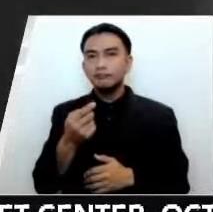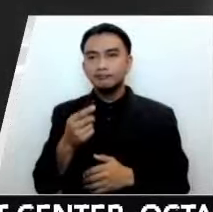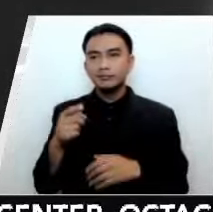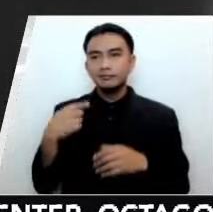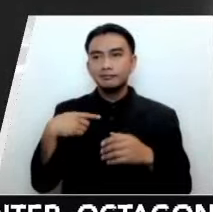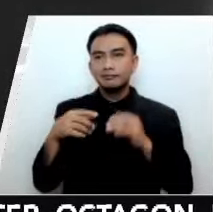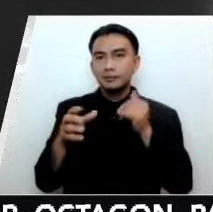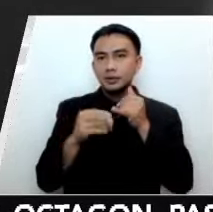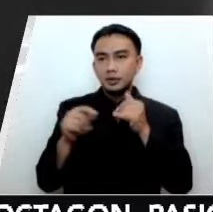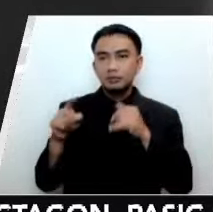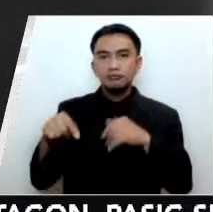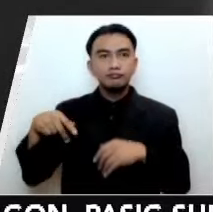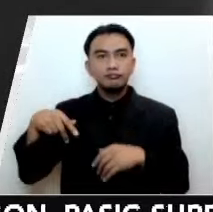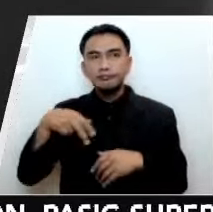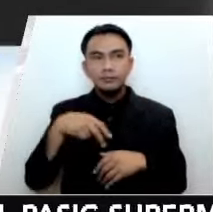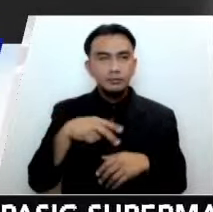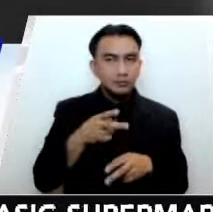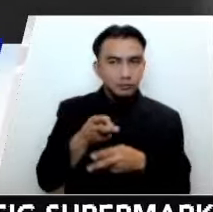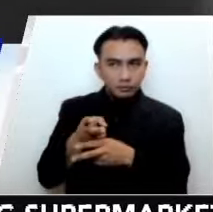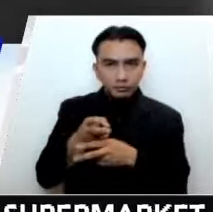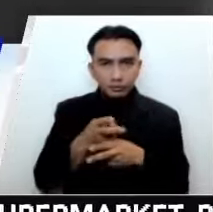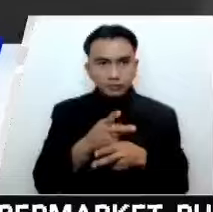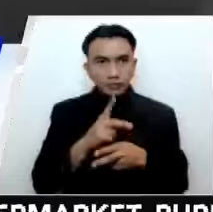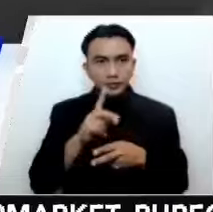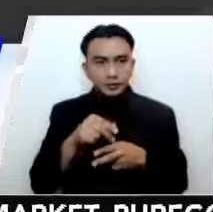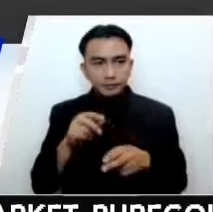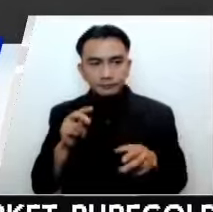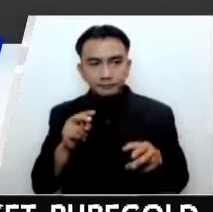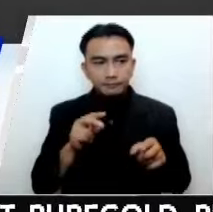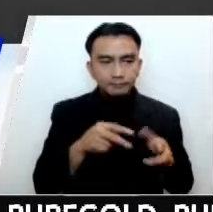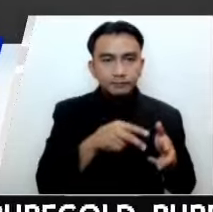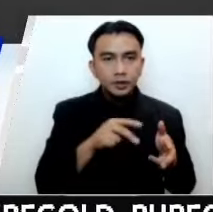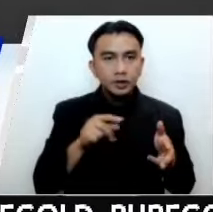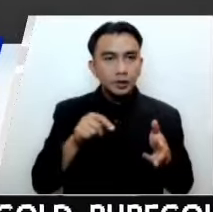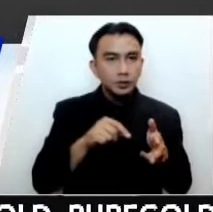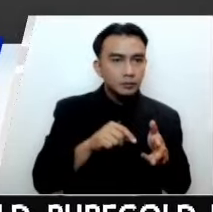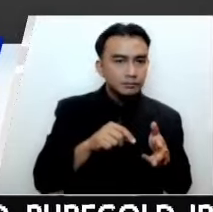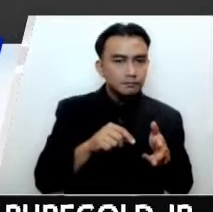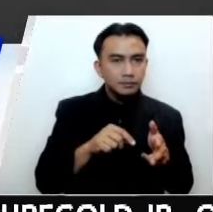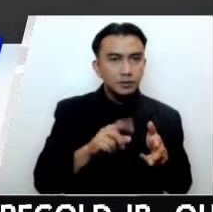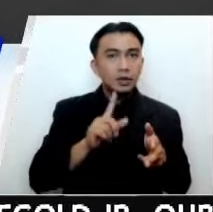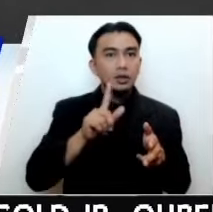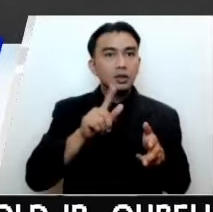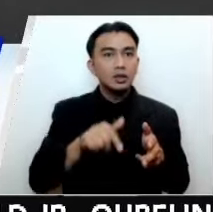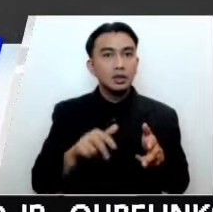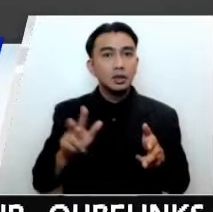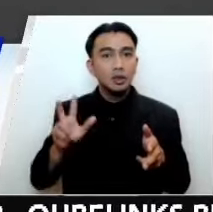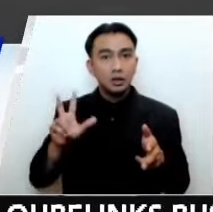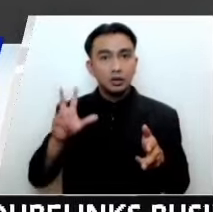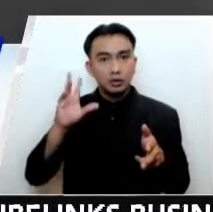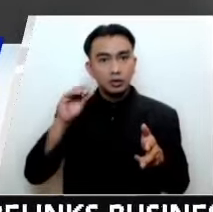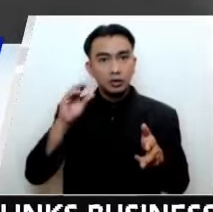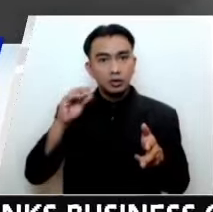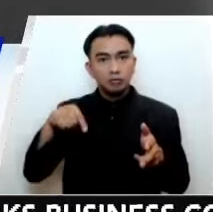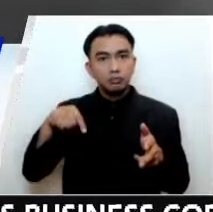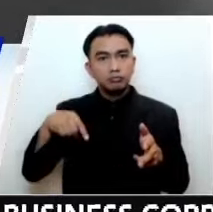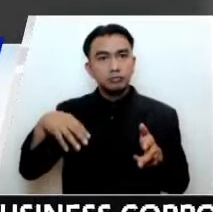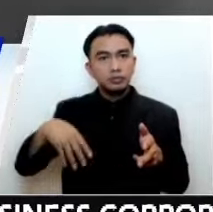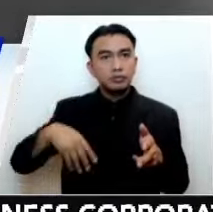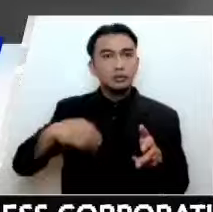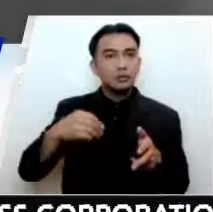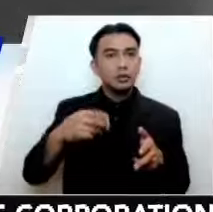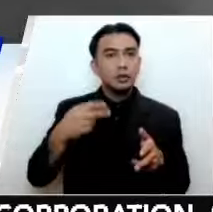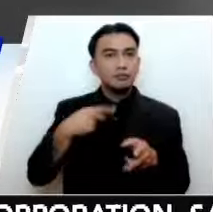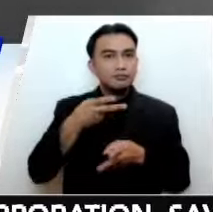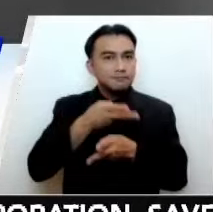sospek bago kalikutin ang nakapark ng motorsiklo. Maya-maya, tatlong lalaki ang lumabas sa bahay na nakamonitor pala sa